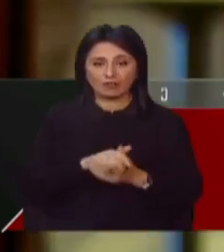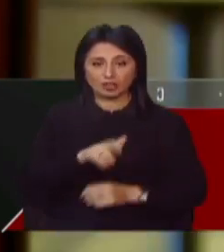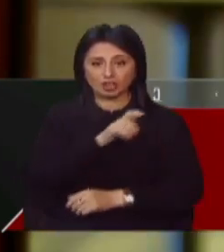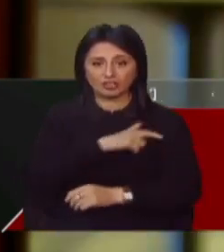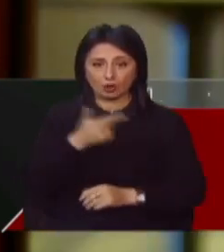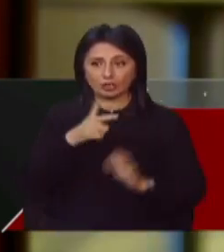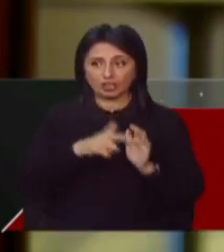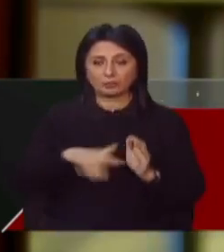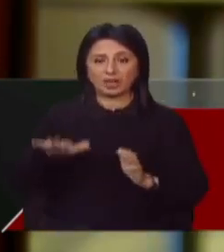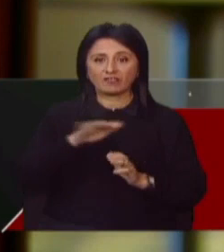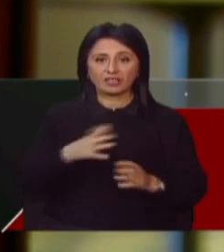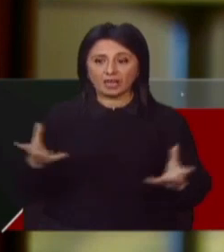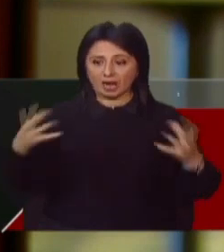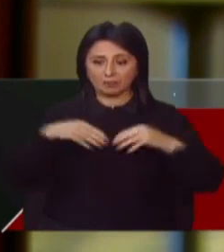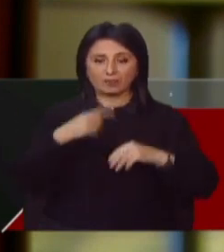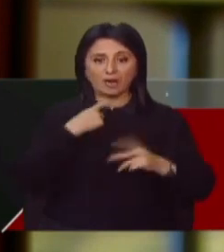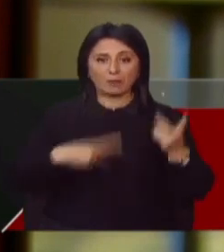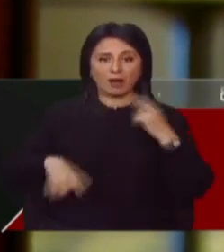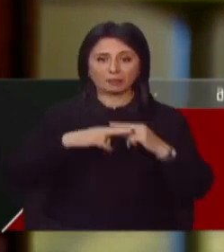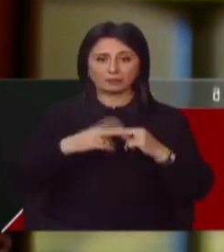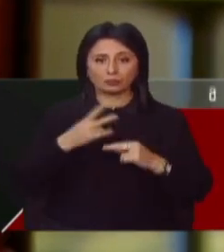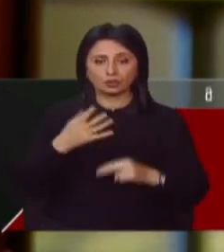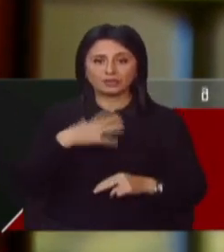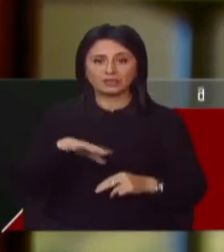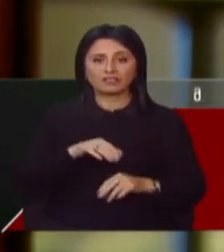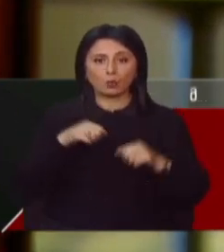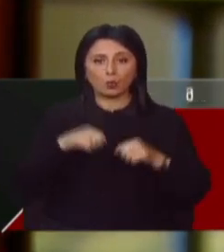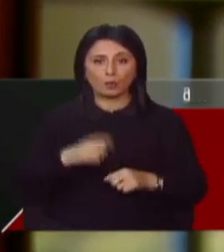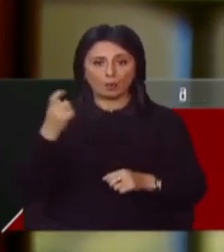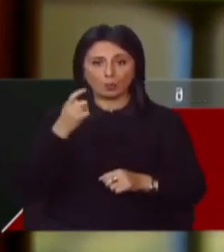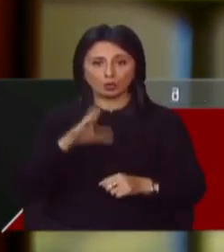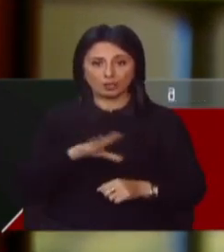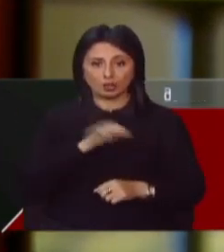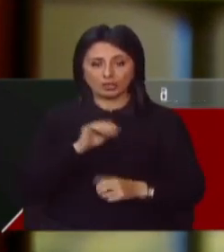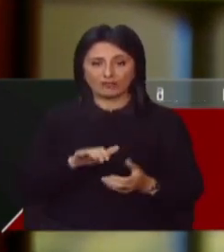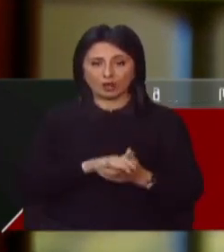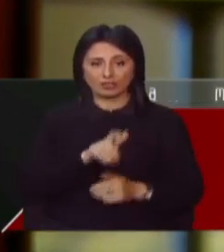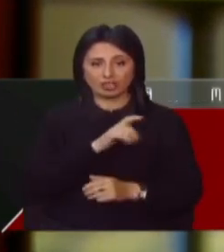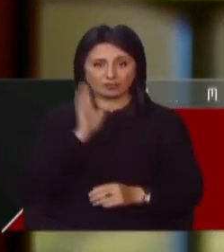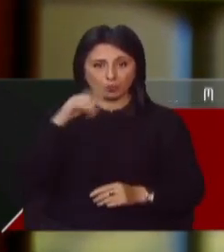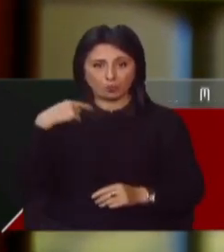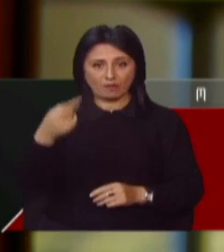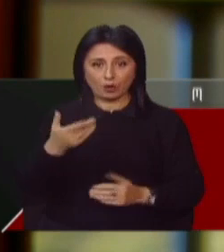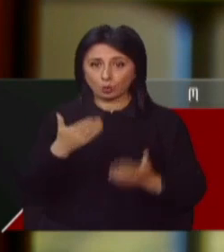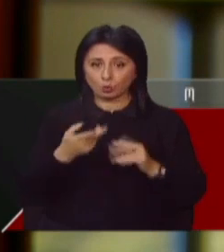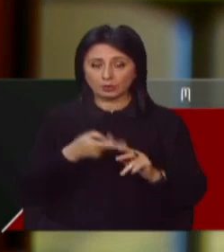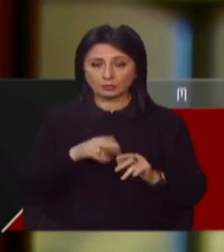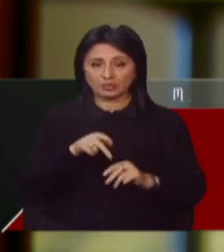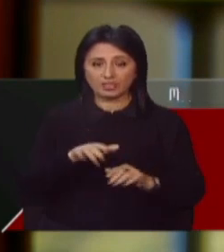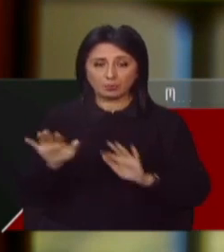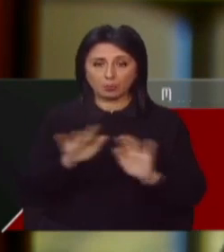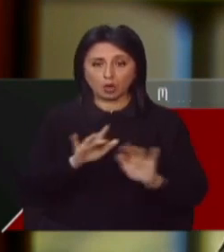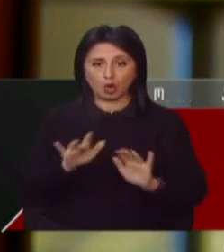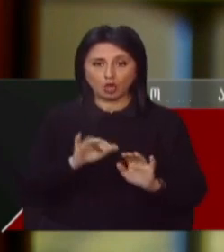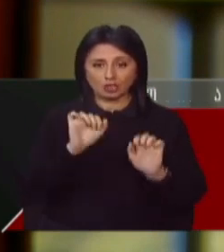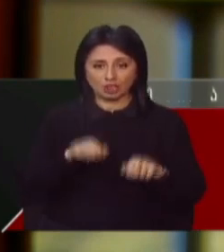tsevrma 27-ma kveqanam ertkmat miigos gadatsqvetileba rom sakartvelo upleba mosilia gaxdes Eurocavchiris tsevri momovalshi. Tumtsa imistvis rom es protsesi